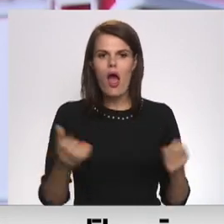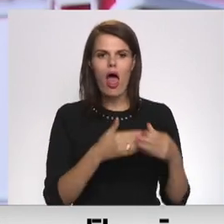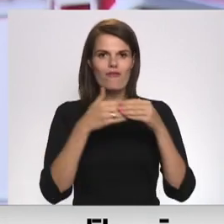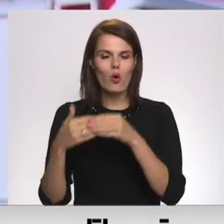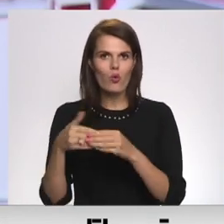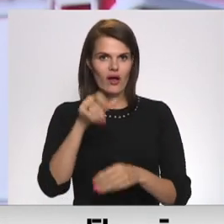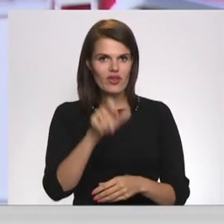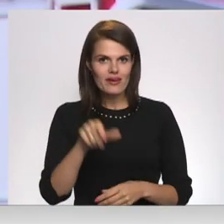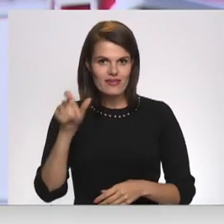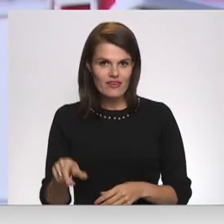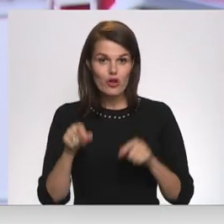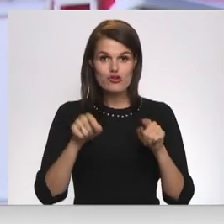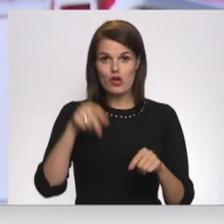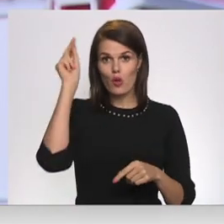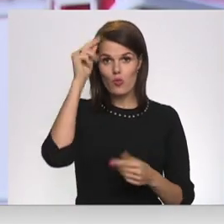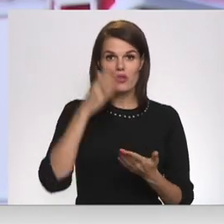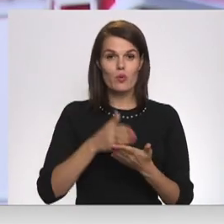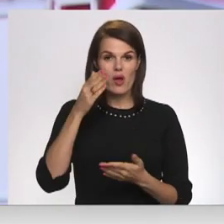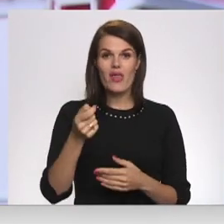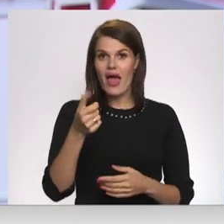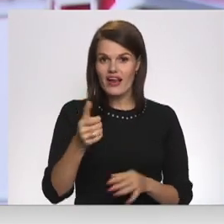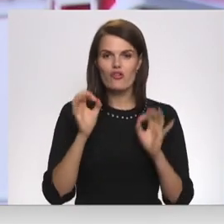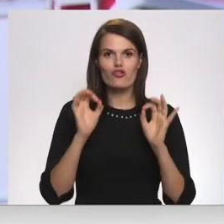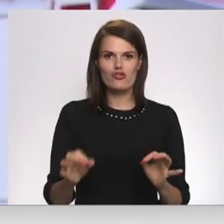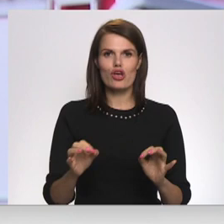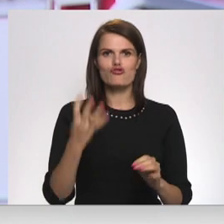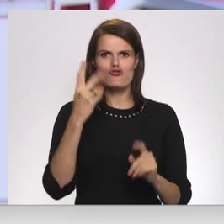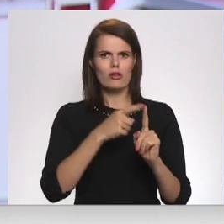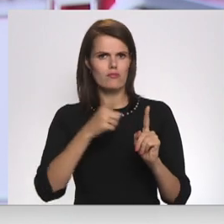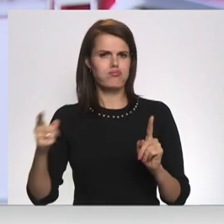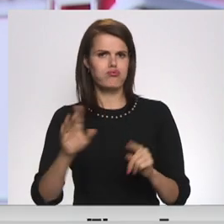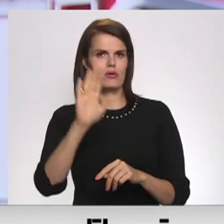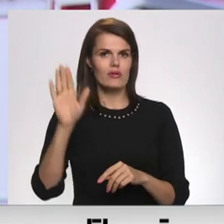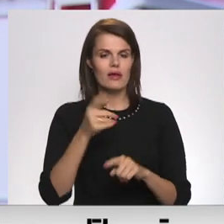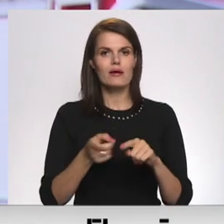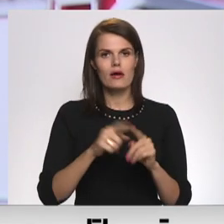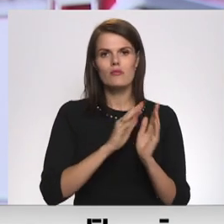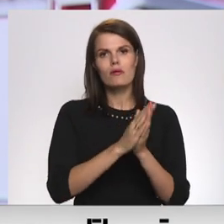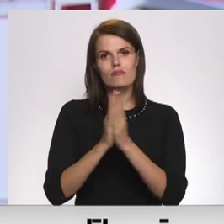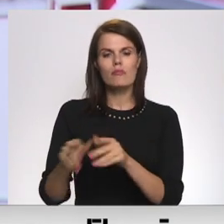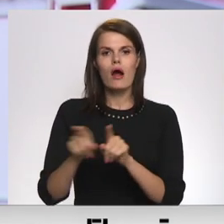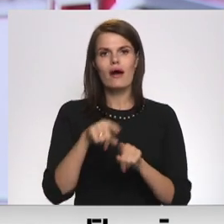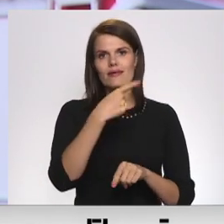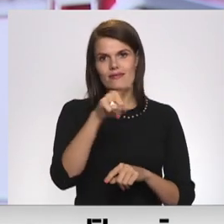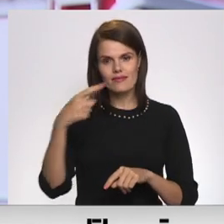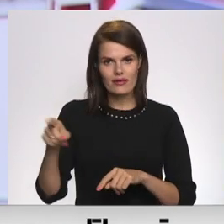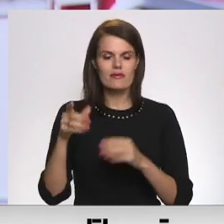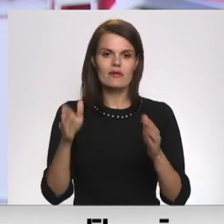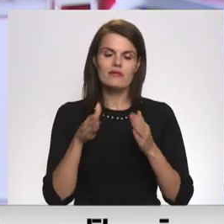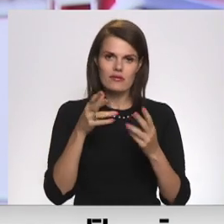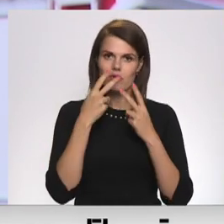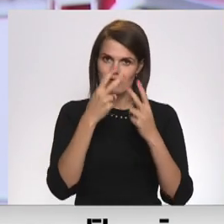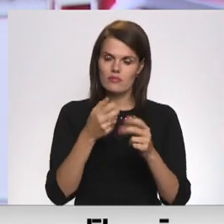nodarbības notiek reti, tieši 4 dienu garumā. Līdz ar to noteikti aicināt arī citus objektus, pievērstam